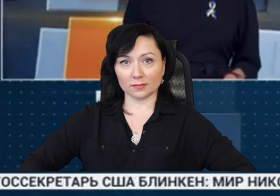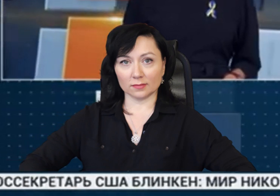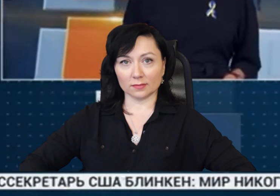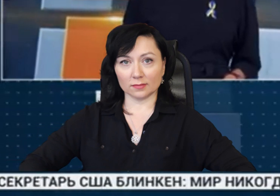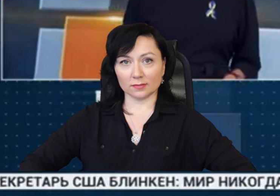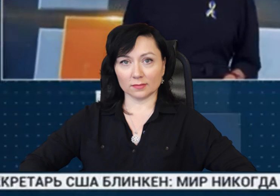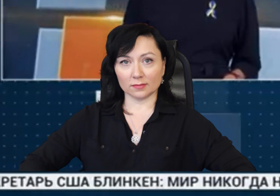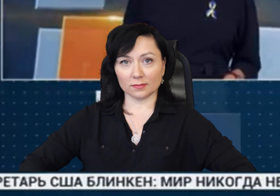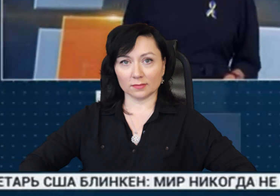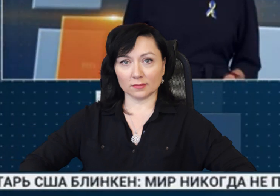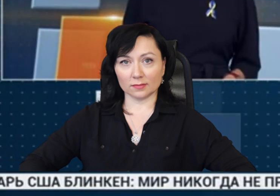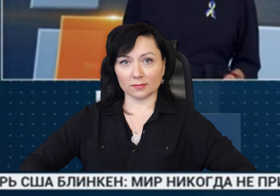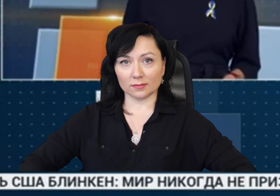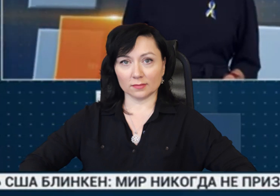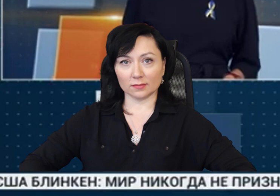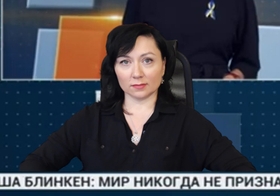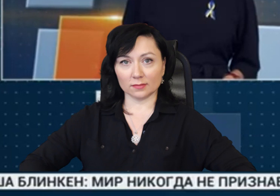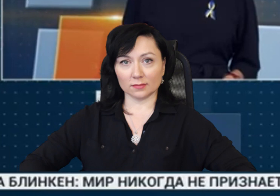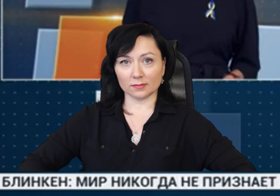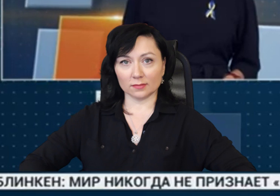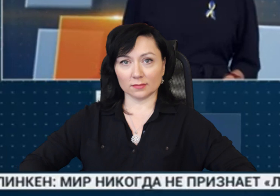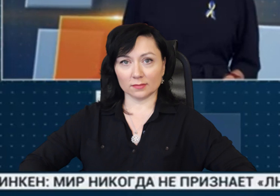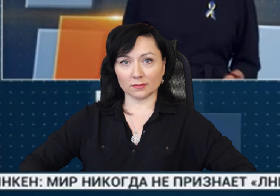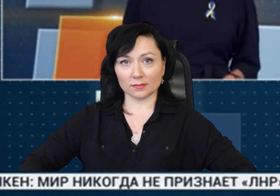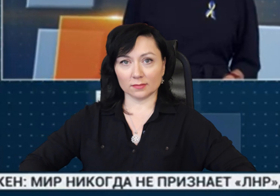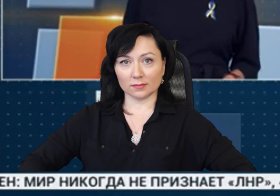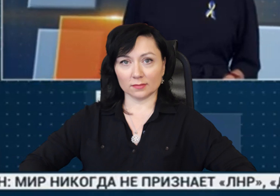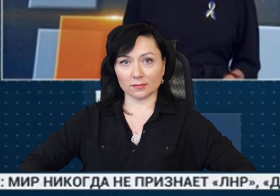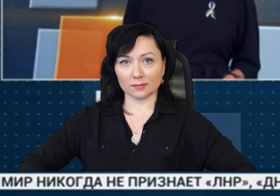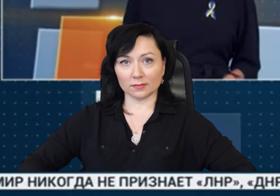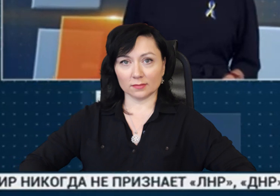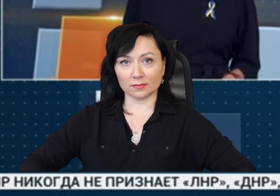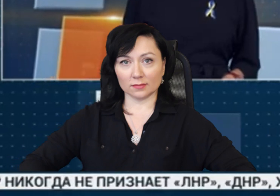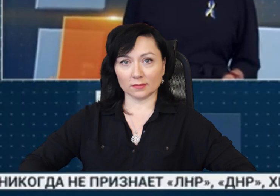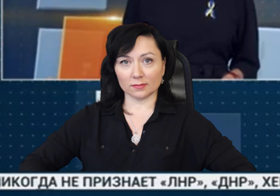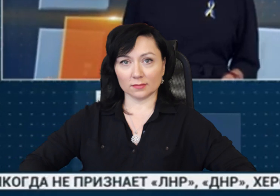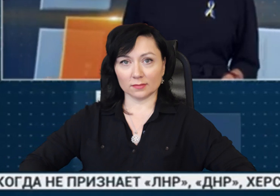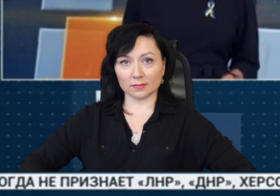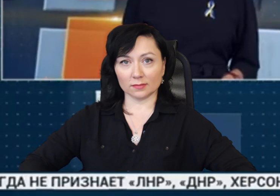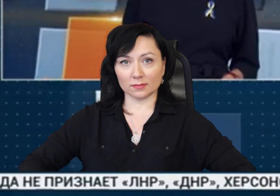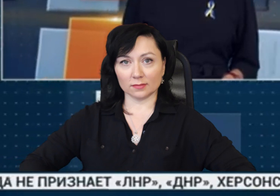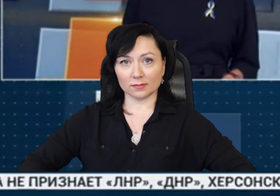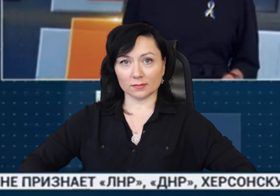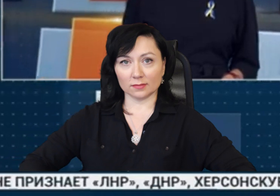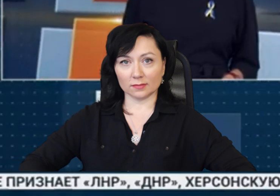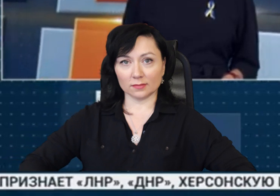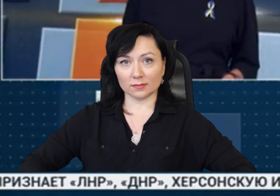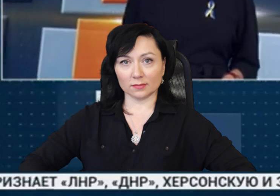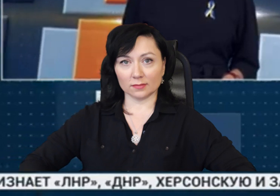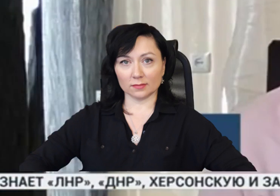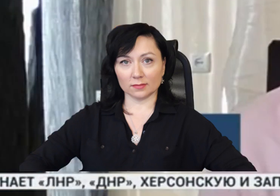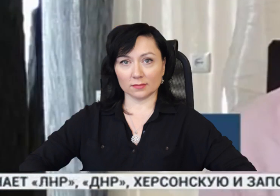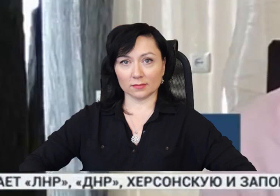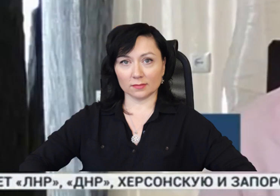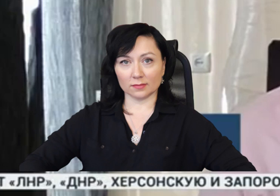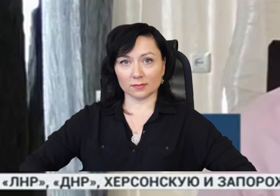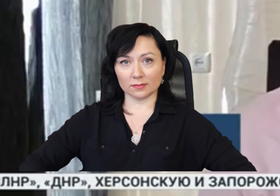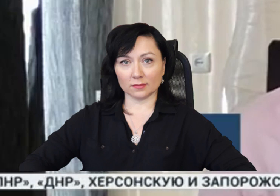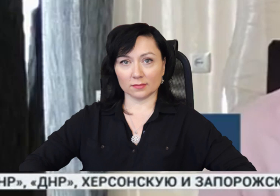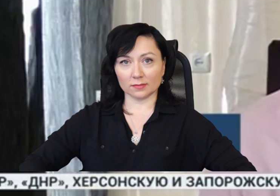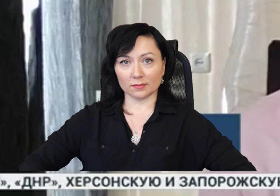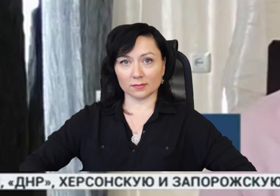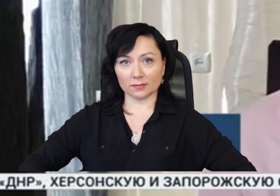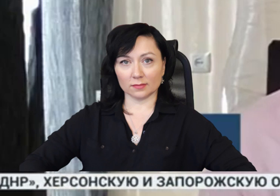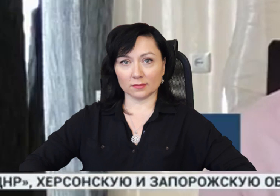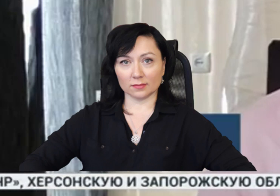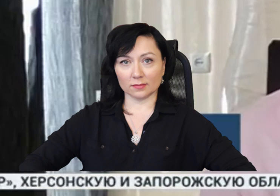Да разъяснения федеральных органов власти туроператоры действуют в вопросах аннуляции Строго по закону так в интуристе